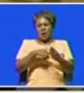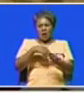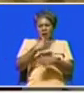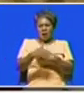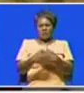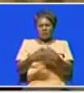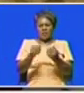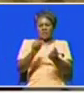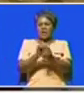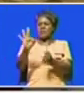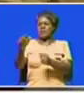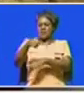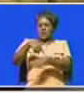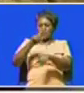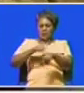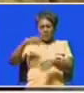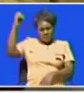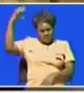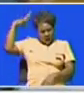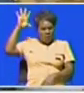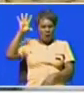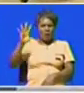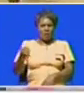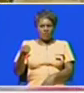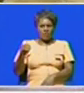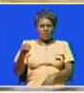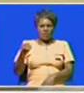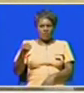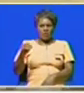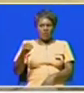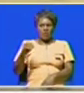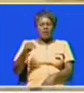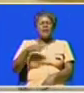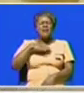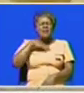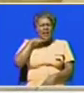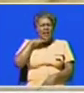13. Na umeme unapopotea, kifo umkodolea macho.